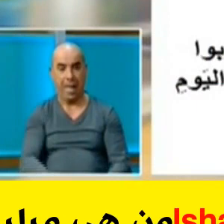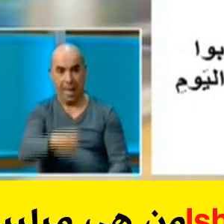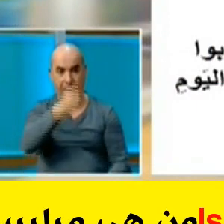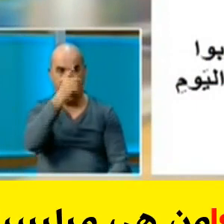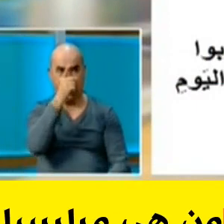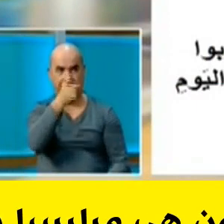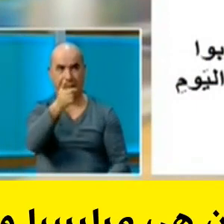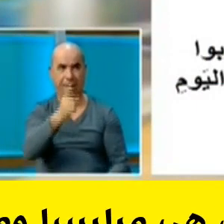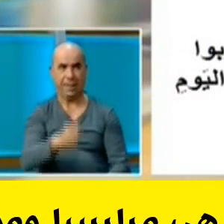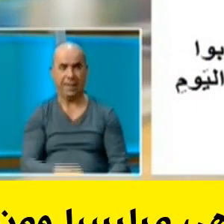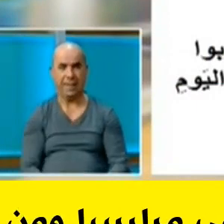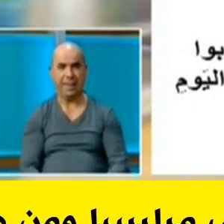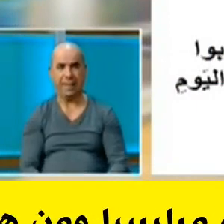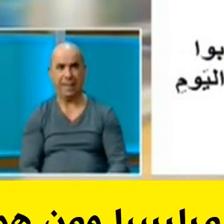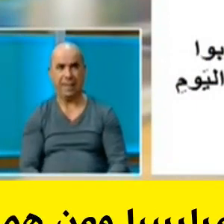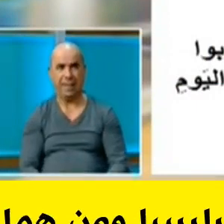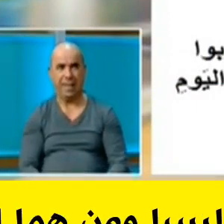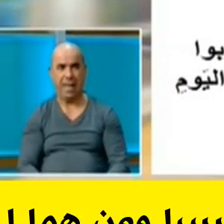التي،